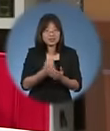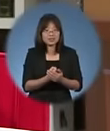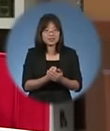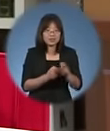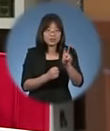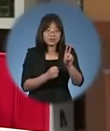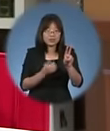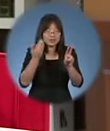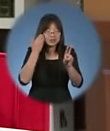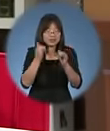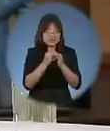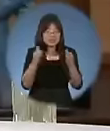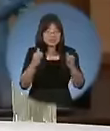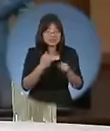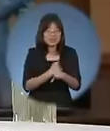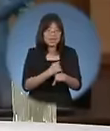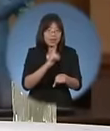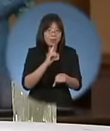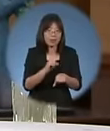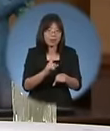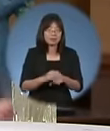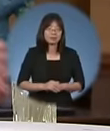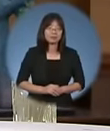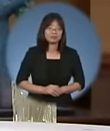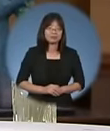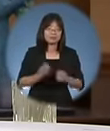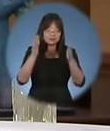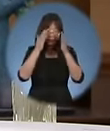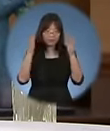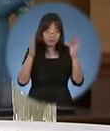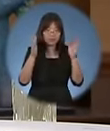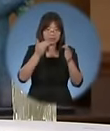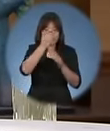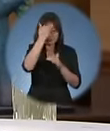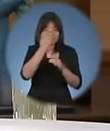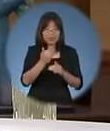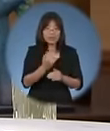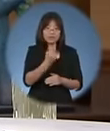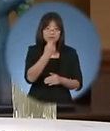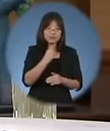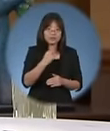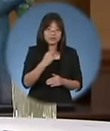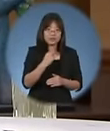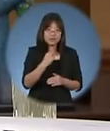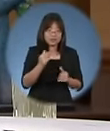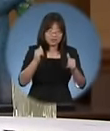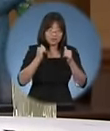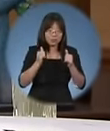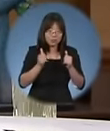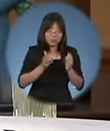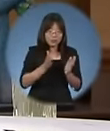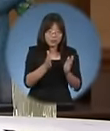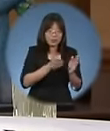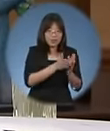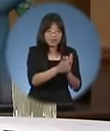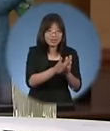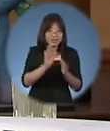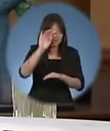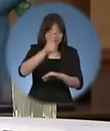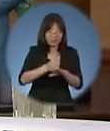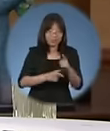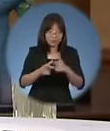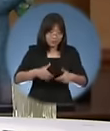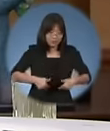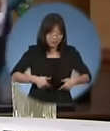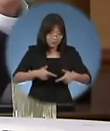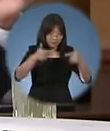U자형 지식인이 되어야 된다는 얘기죠. 예. 폭넓은 교양에 이중의 전공, 예. 졸업, 이게 더 나중에는 더 필요해지겠죠?